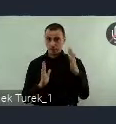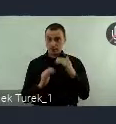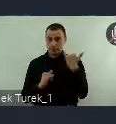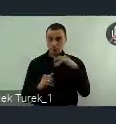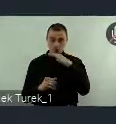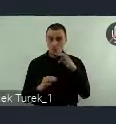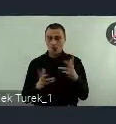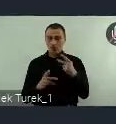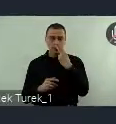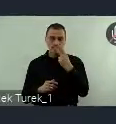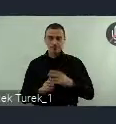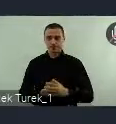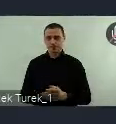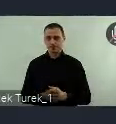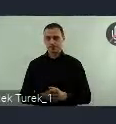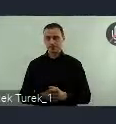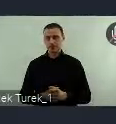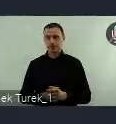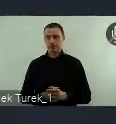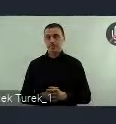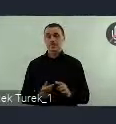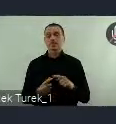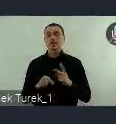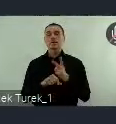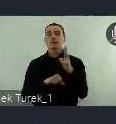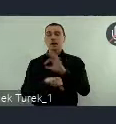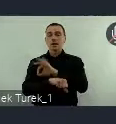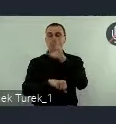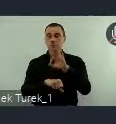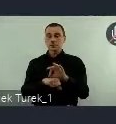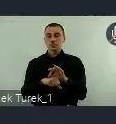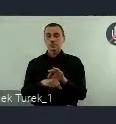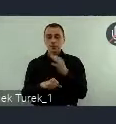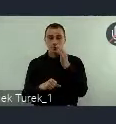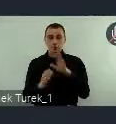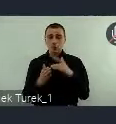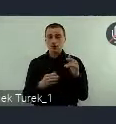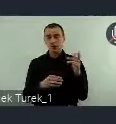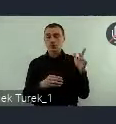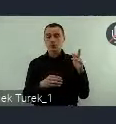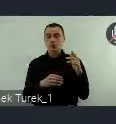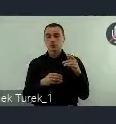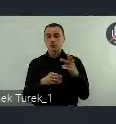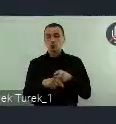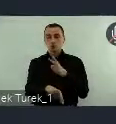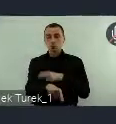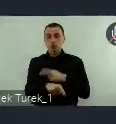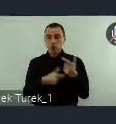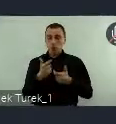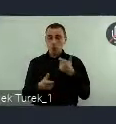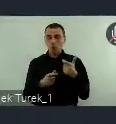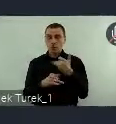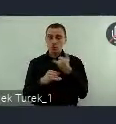zlokalizować druga rzecz dostępności architektonicznej Czy podmiot zastosował rozwiązania umożliwiające dostęp do wszystkich pomieszczeń